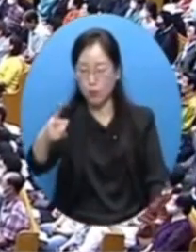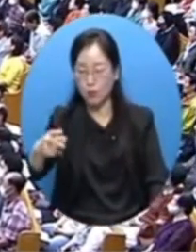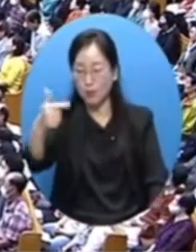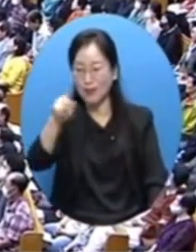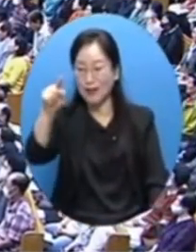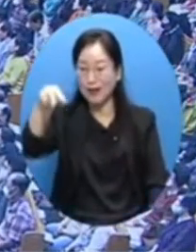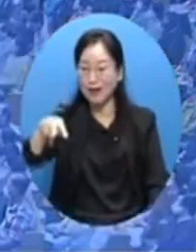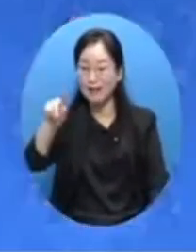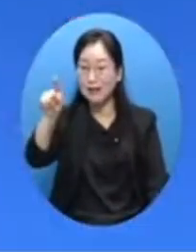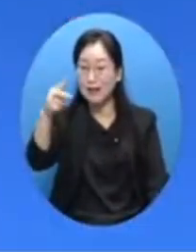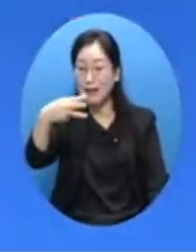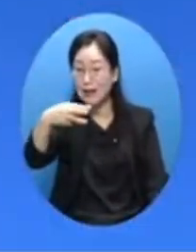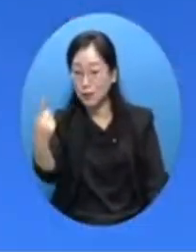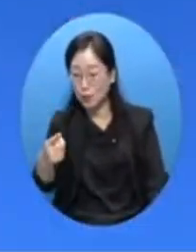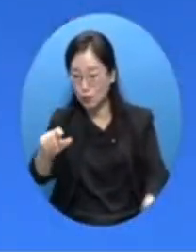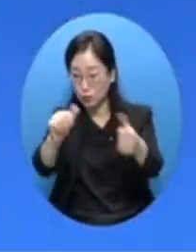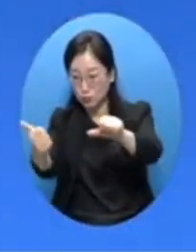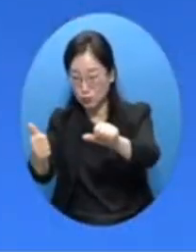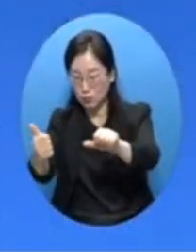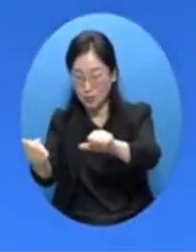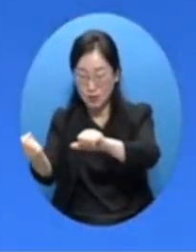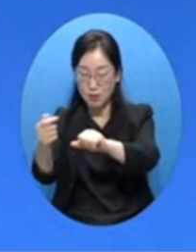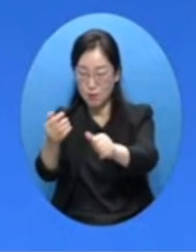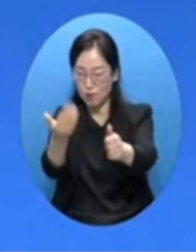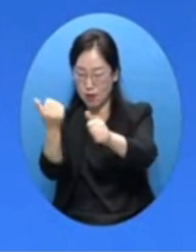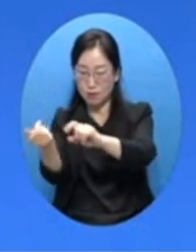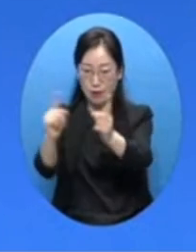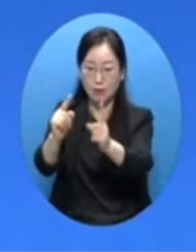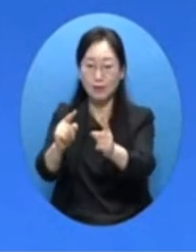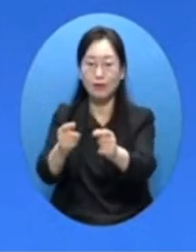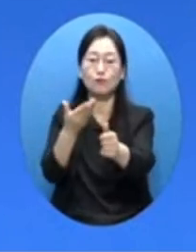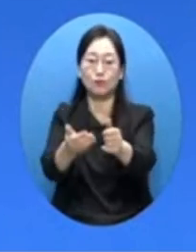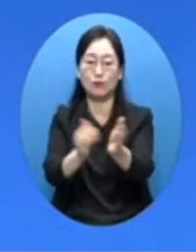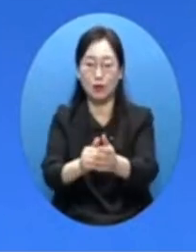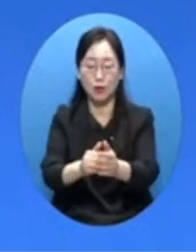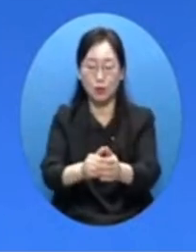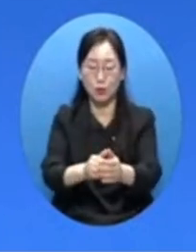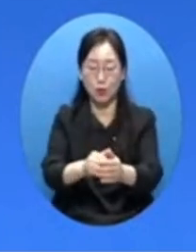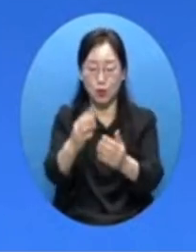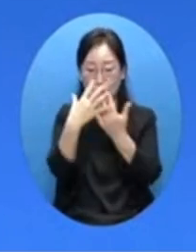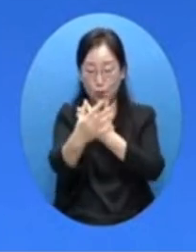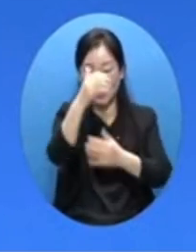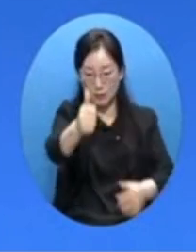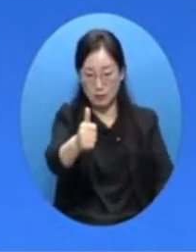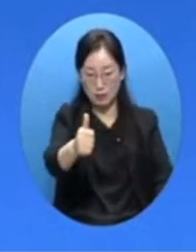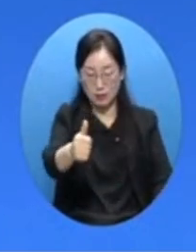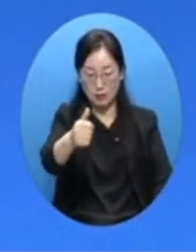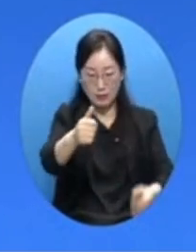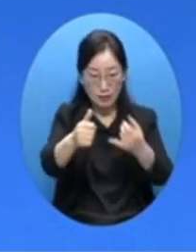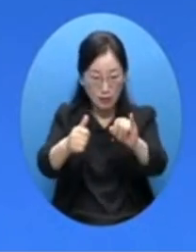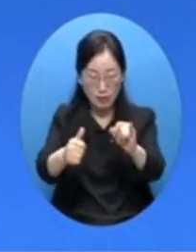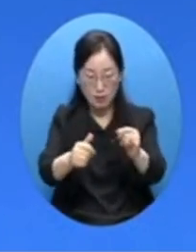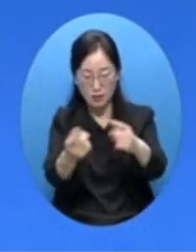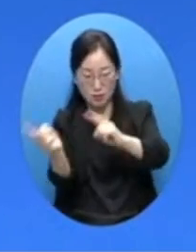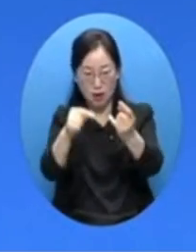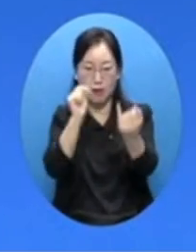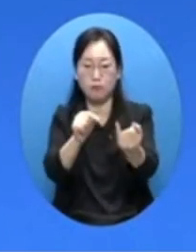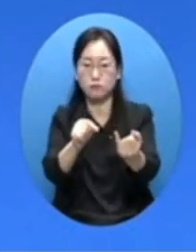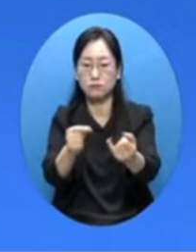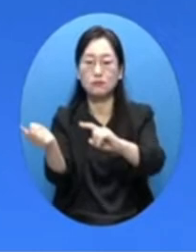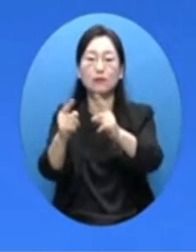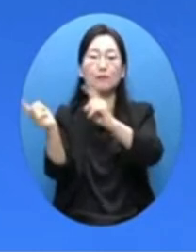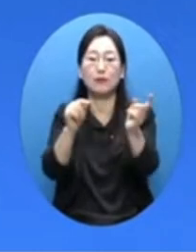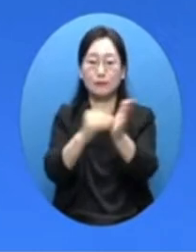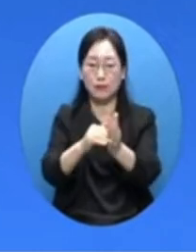죽은 나사로를 살리시고 회당장 야이로의 딸을 일어나라 살리신 것입니다. 죽음도 다스리신 예수님이